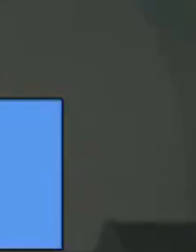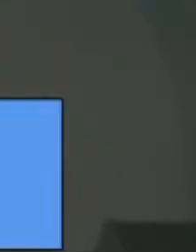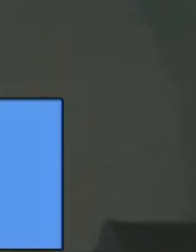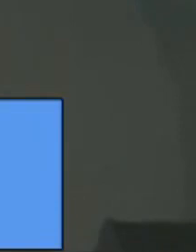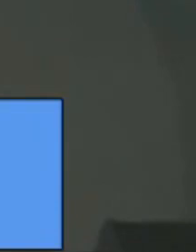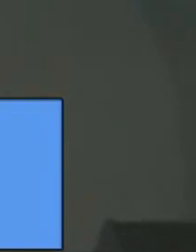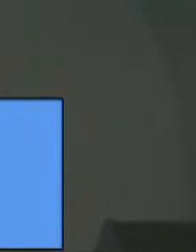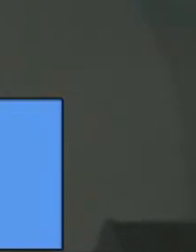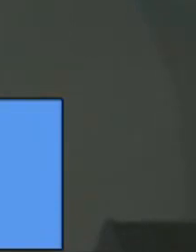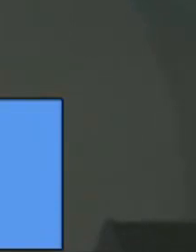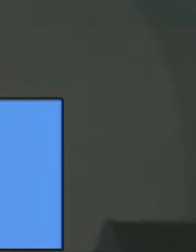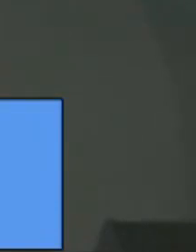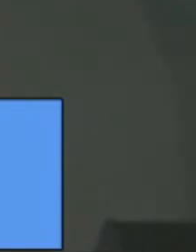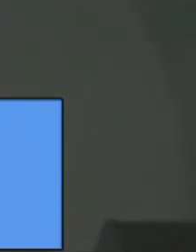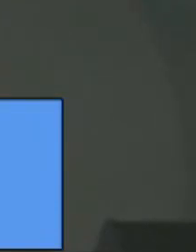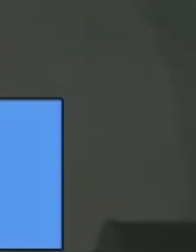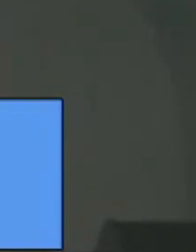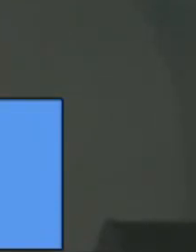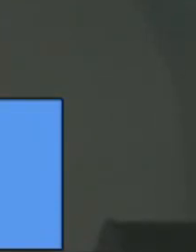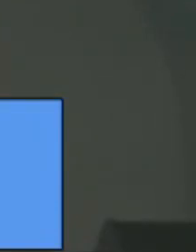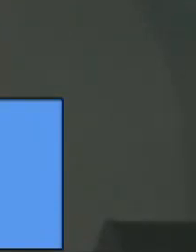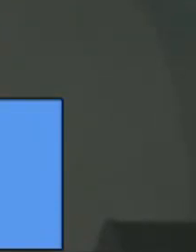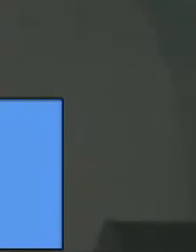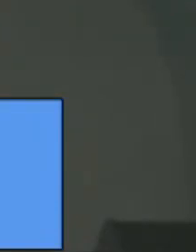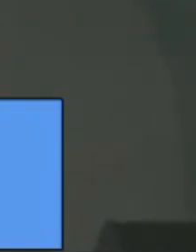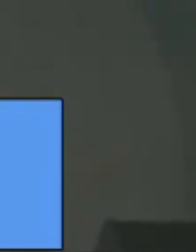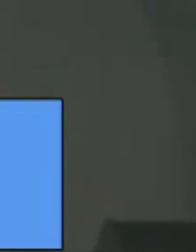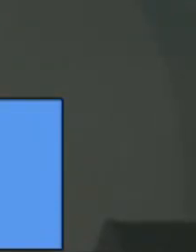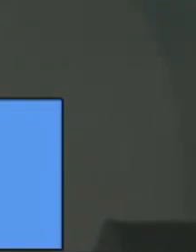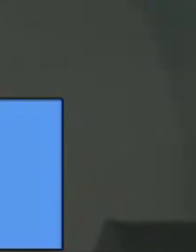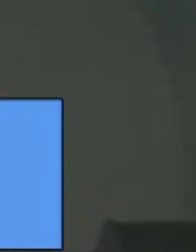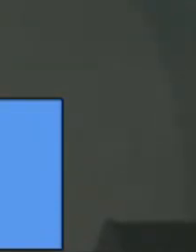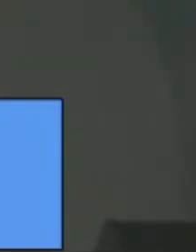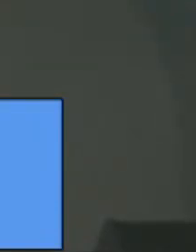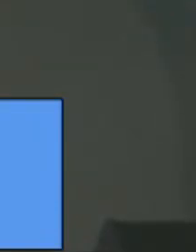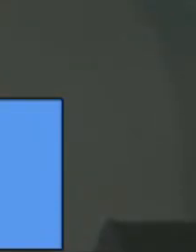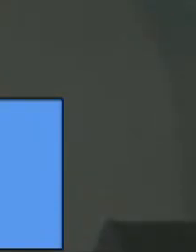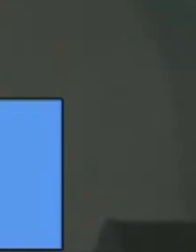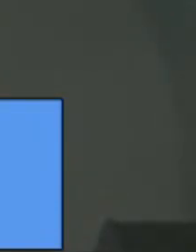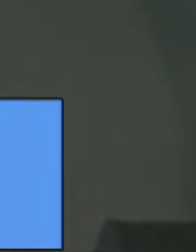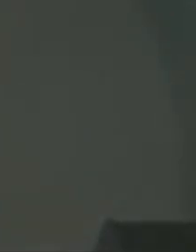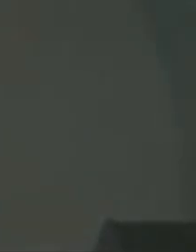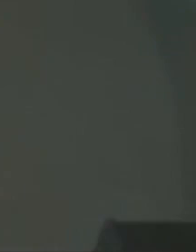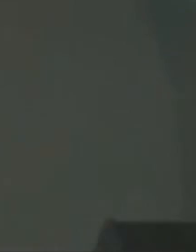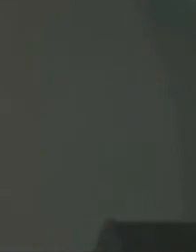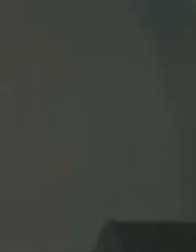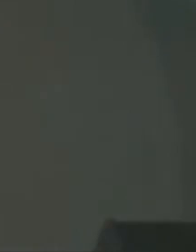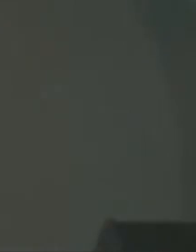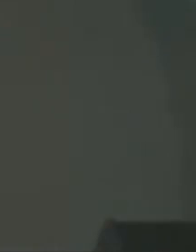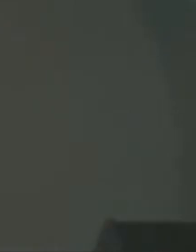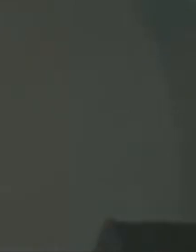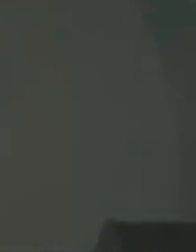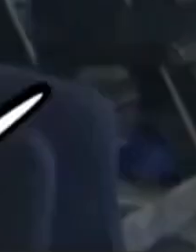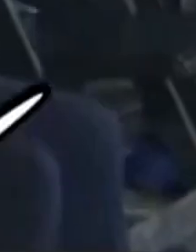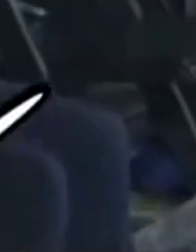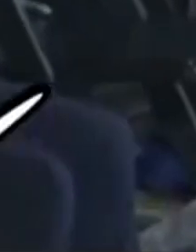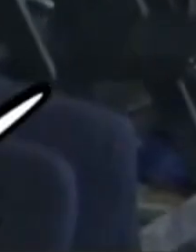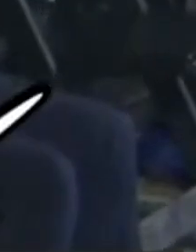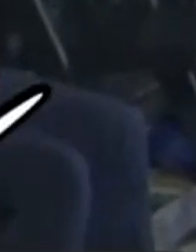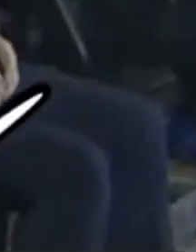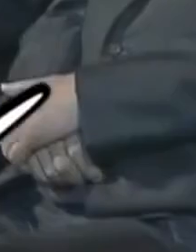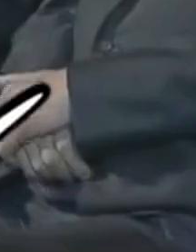제가 이재명은 하면 여러분은 합니다로 화답해 주십시오. 이재명은